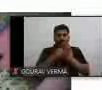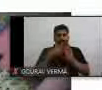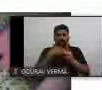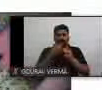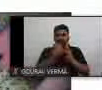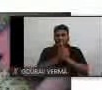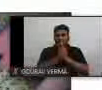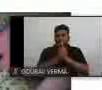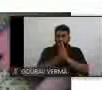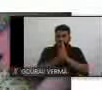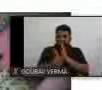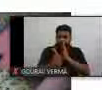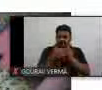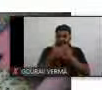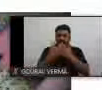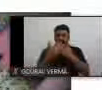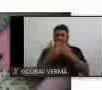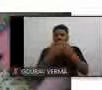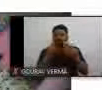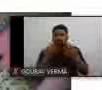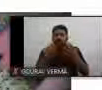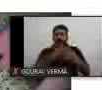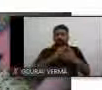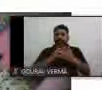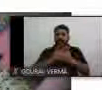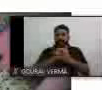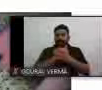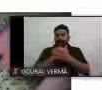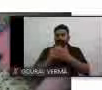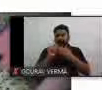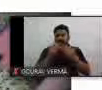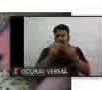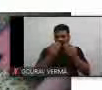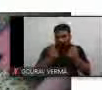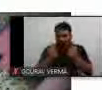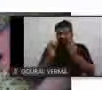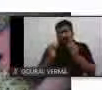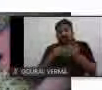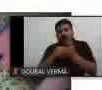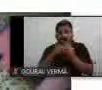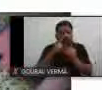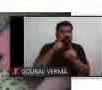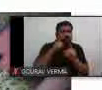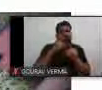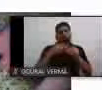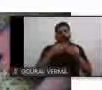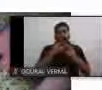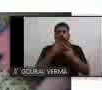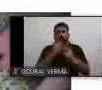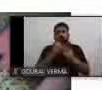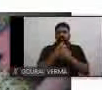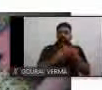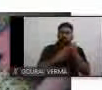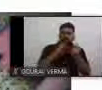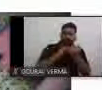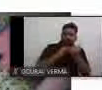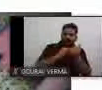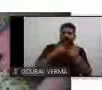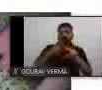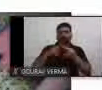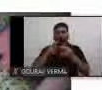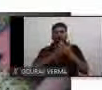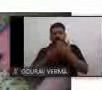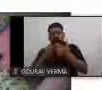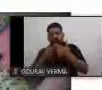gross motor coordination. Fine motor और ग्रॉस मोटर का स्किल डेवलप होना चाहिए. द स्किल्स ऑफ